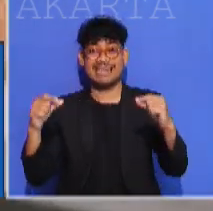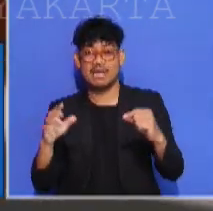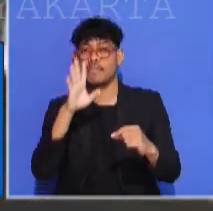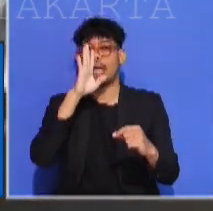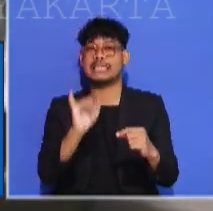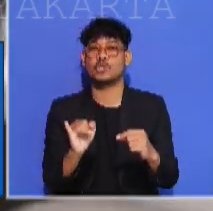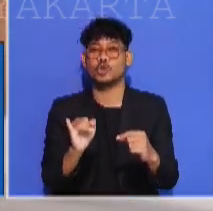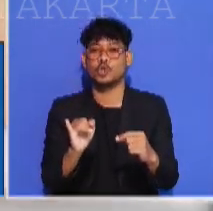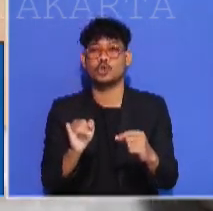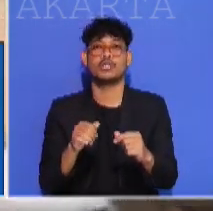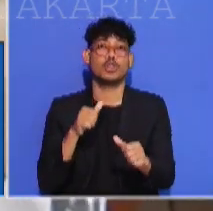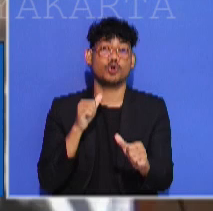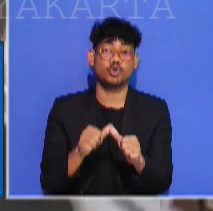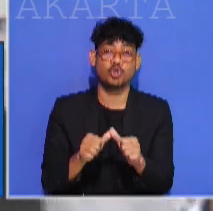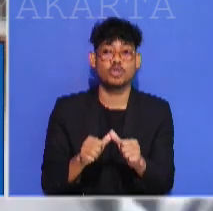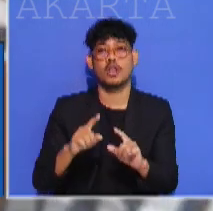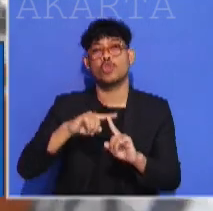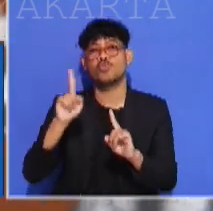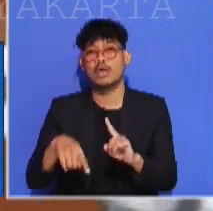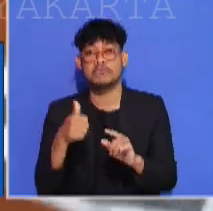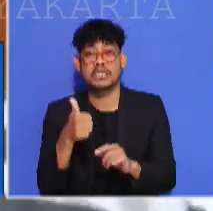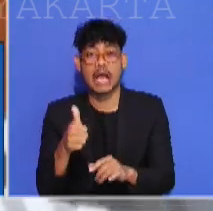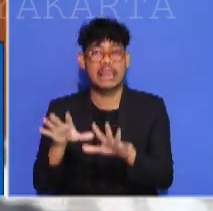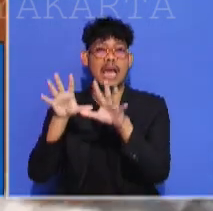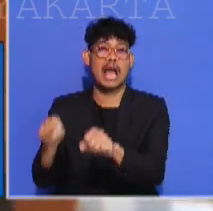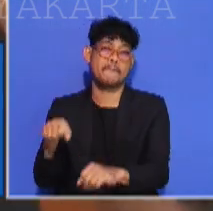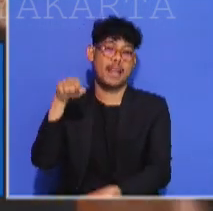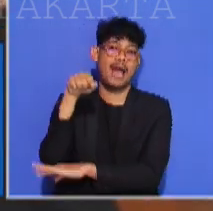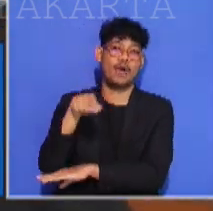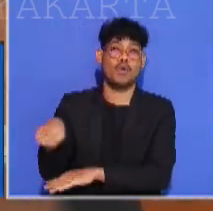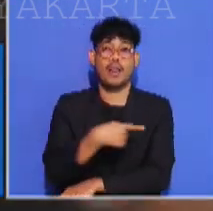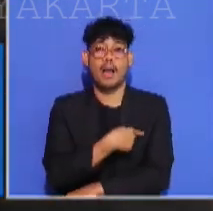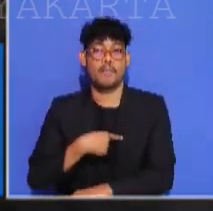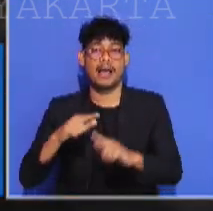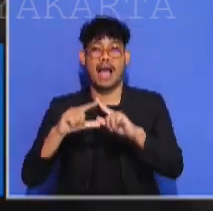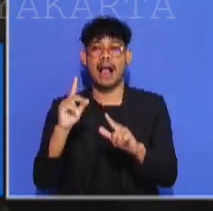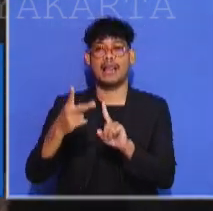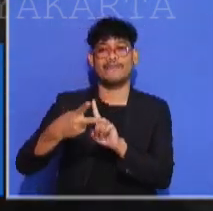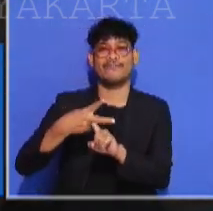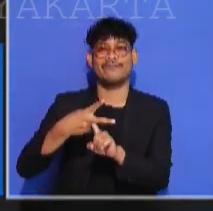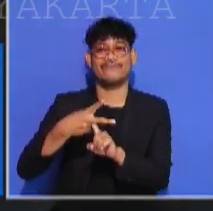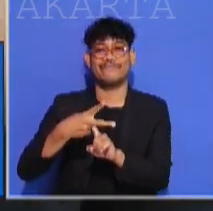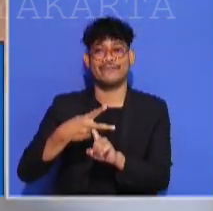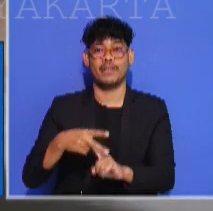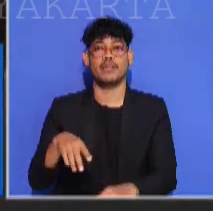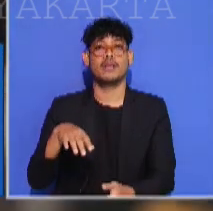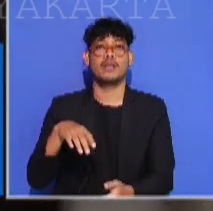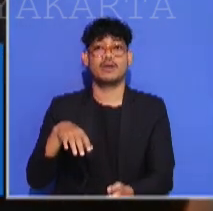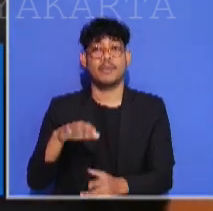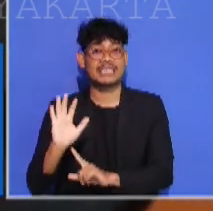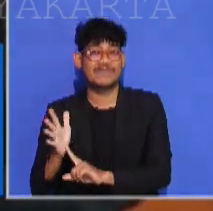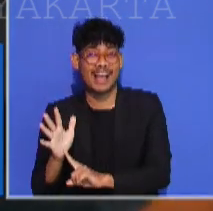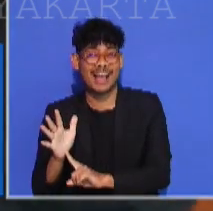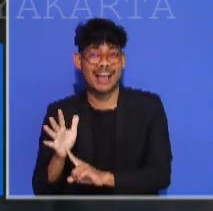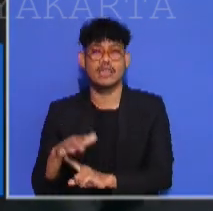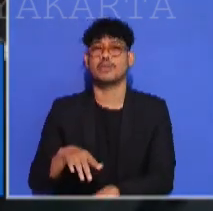pelaku pengedar. Petugas akhirnya dapat menangkap pelaku yang berinisial ARF, seorang pemuda warga Imogiri Bantul dan diketahui